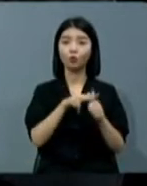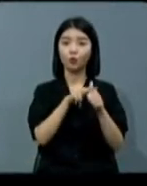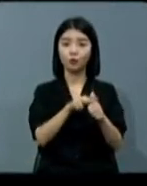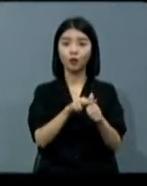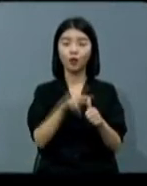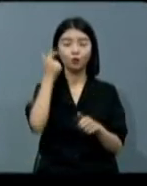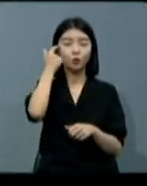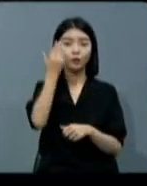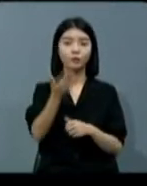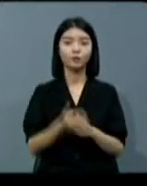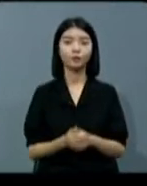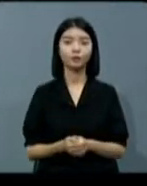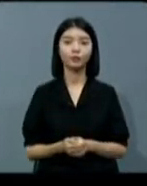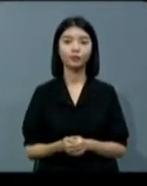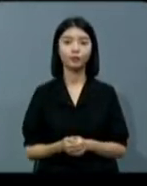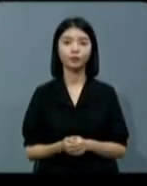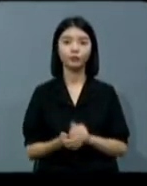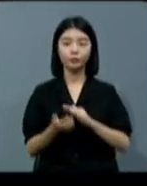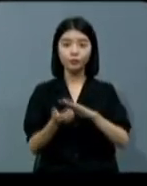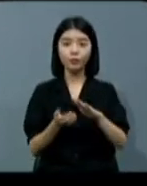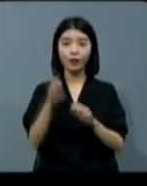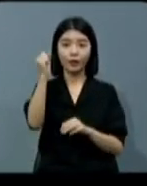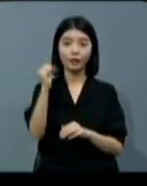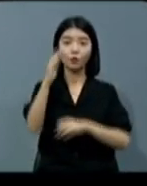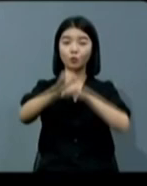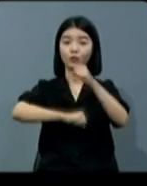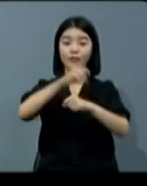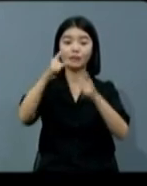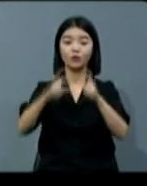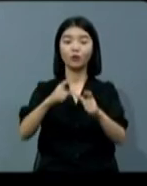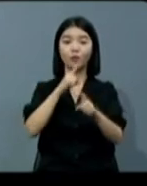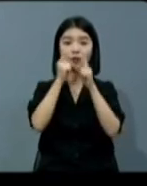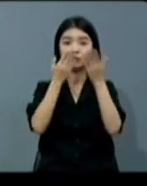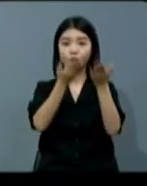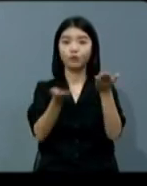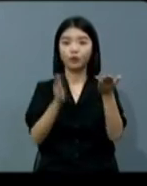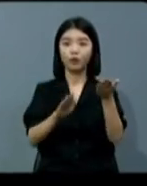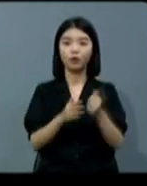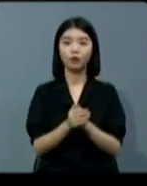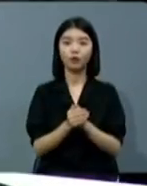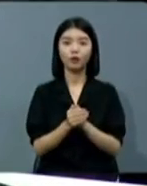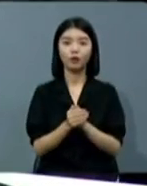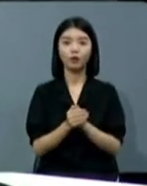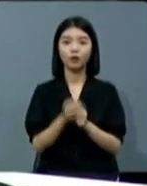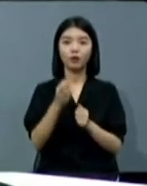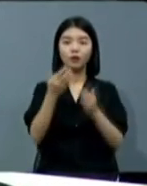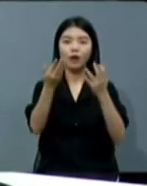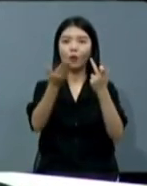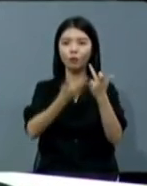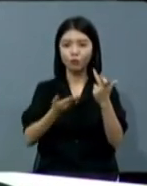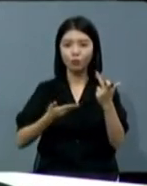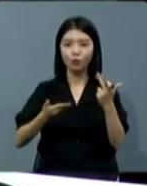예. 물어보겠습니다. 아까 그 카지노 프리 지역이라고 하셨는데요. 예. 강원도 지금